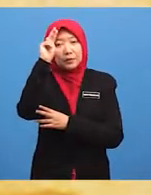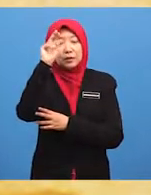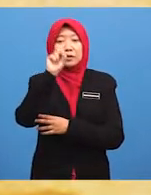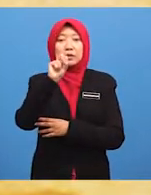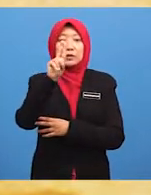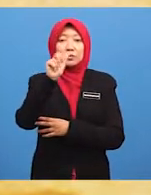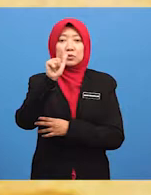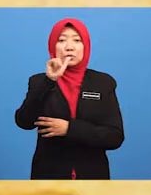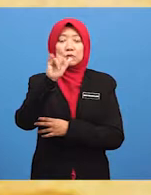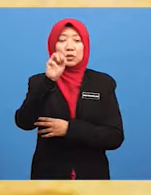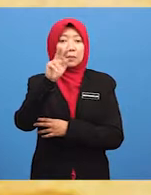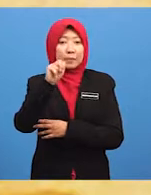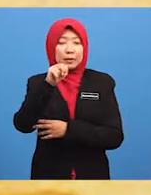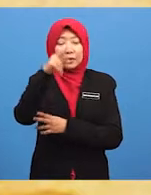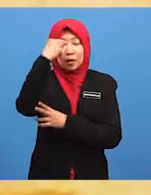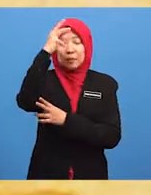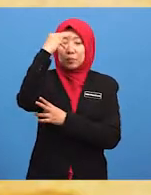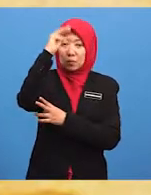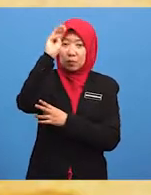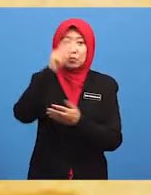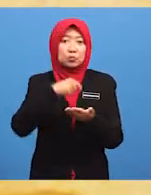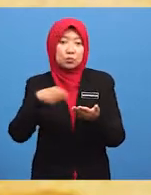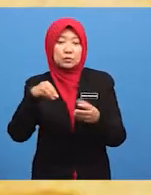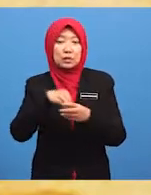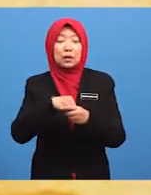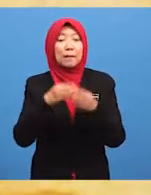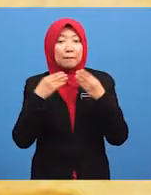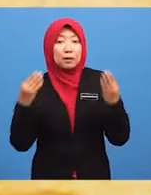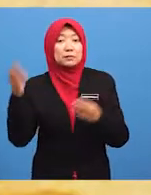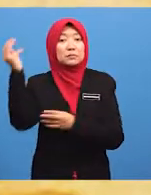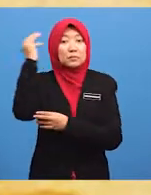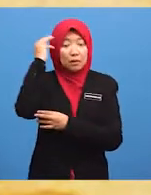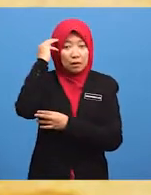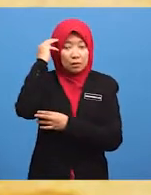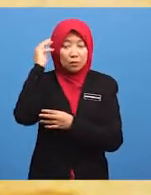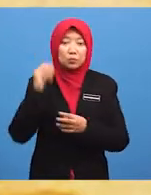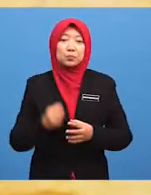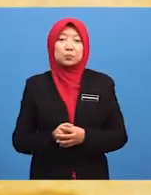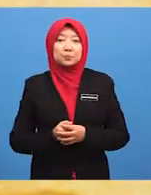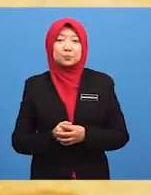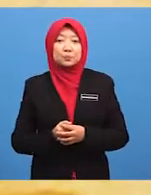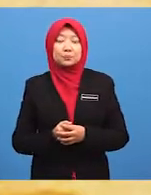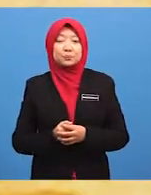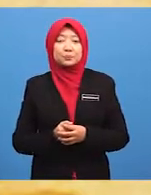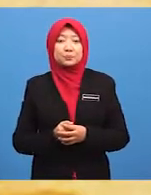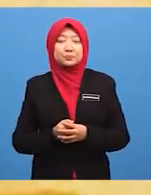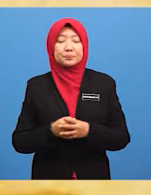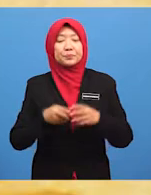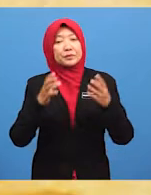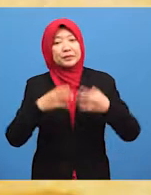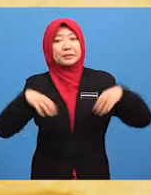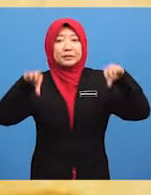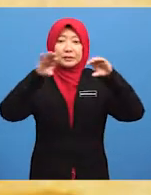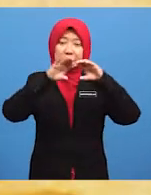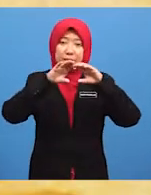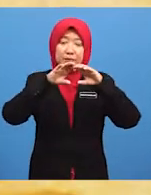Nabi Sulaiman dan Nabi Muhammad ditulis ke dalam bahasa Melayu. Antara kisah hikayat